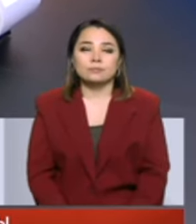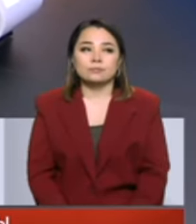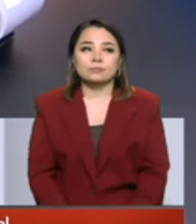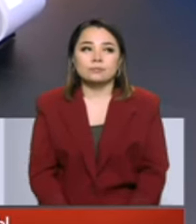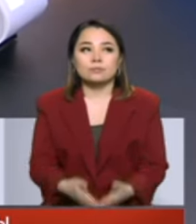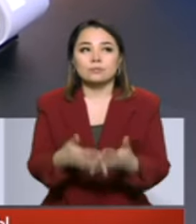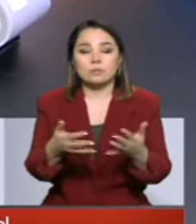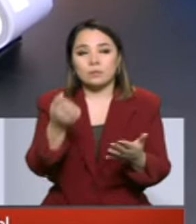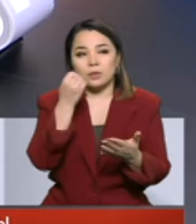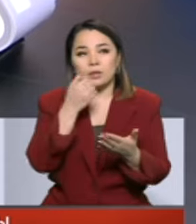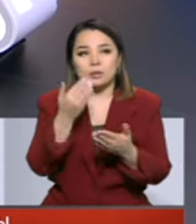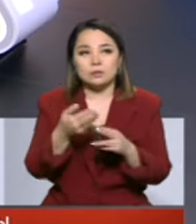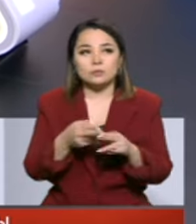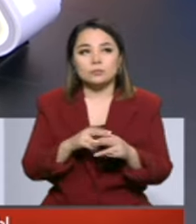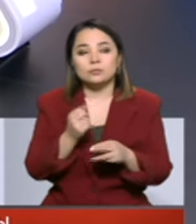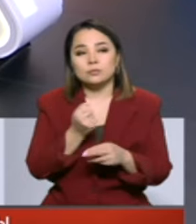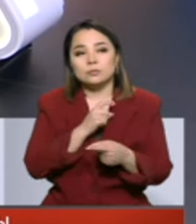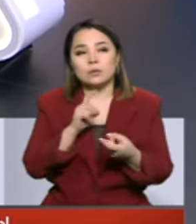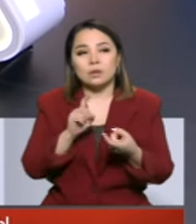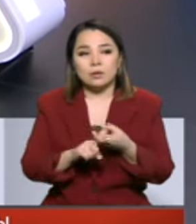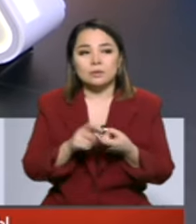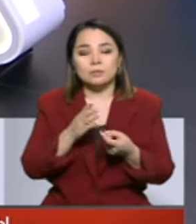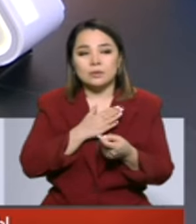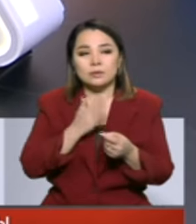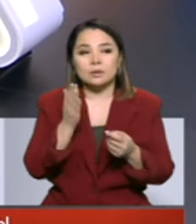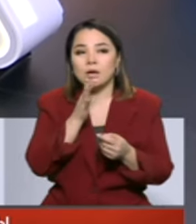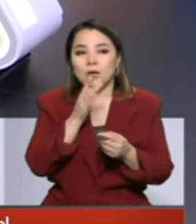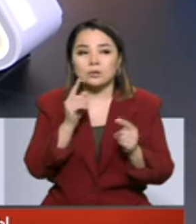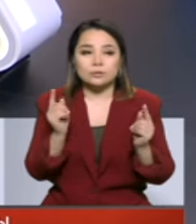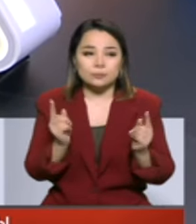Көп рахмет, Жандос мырза. Өкінішке қарай бізде енді